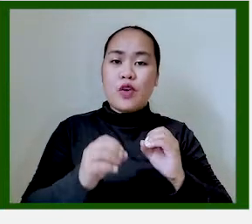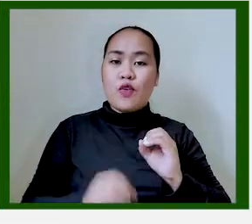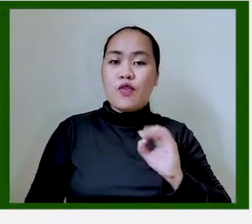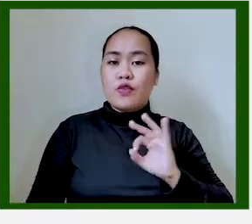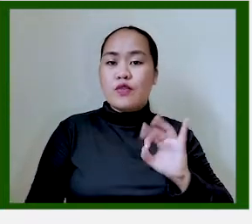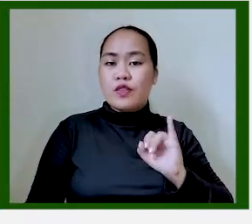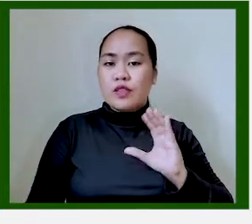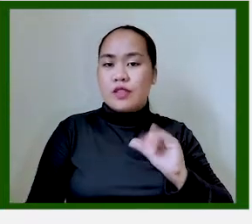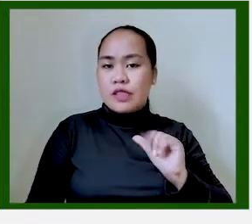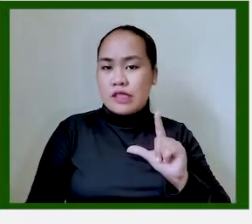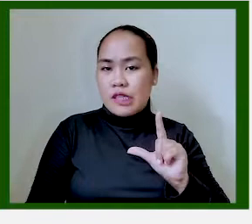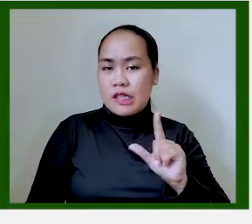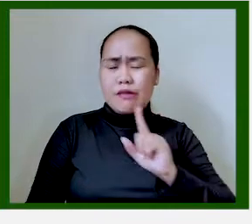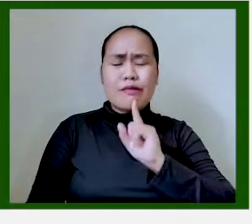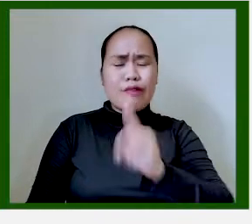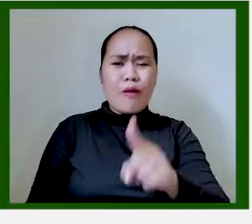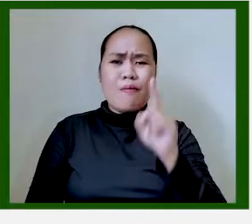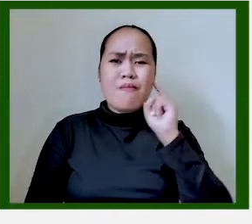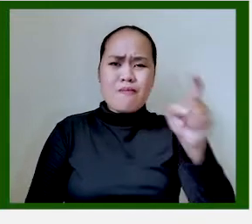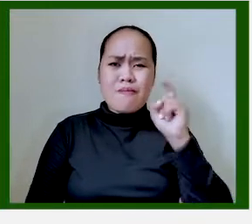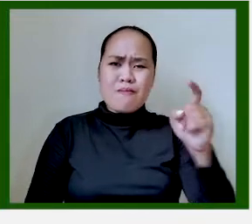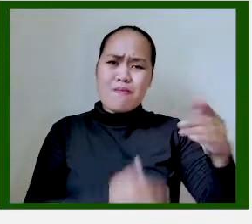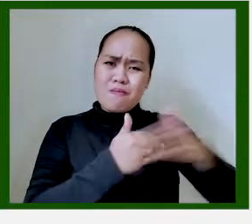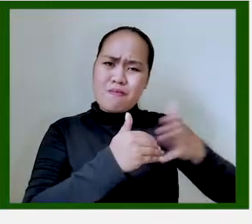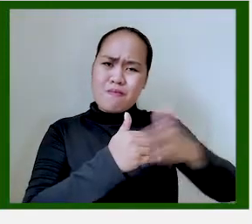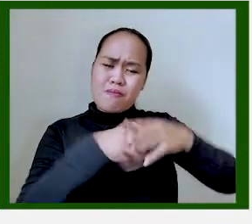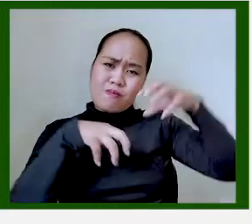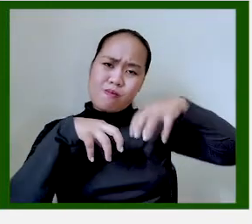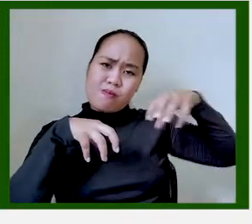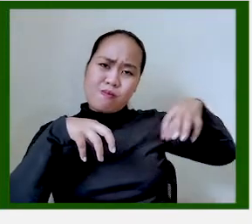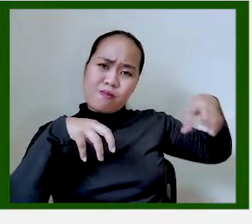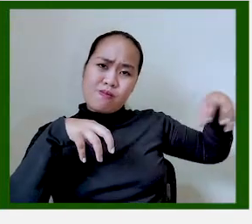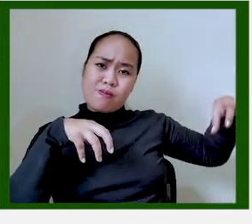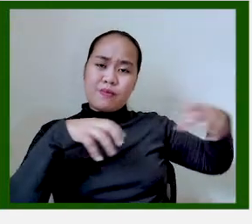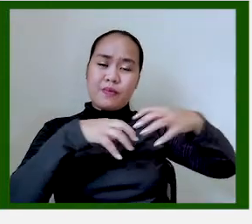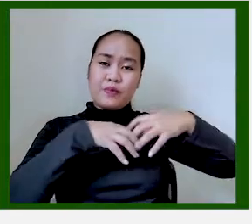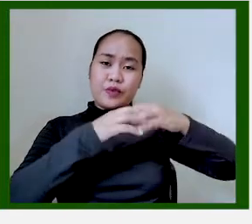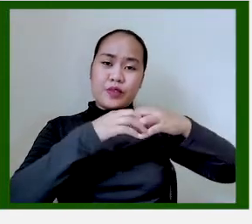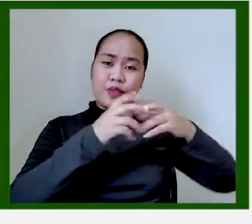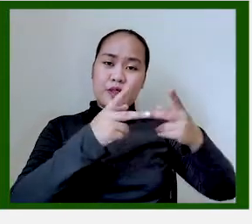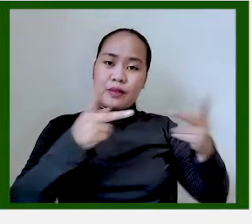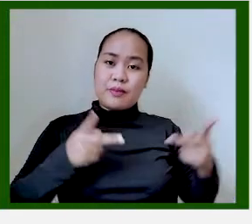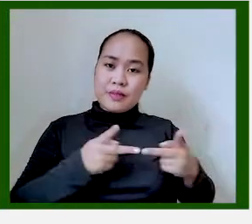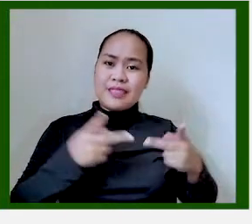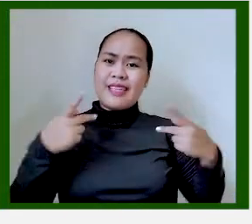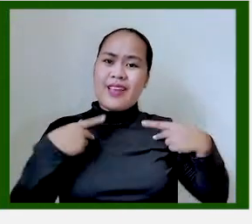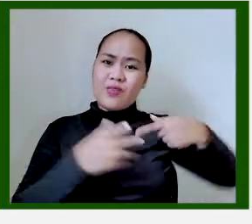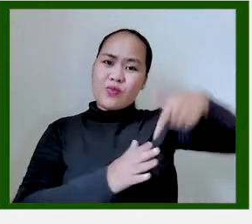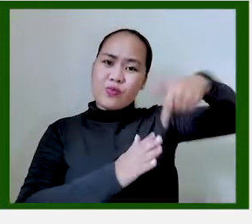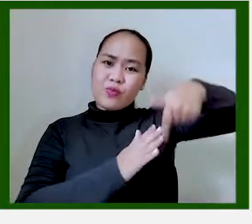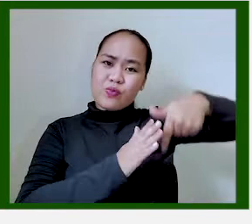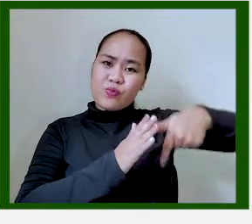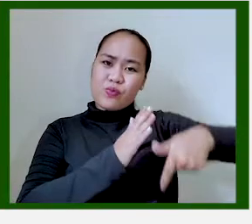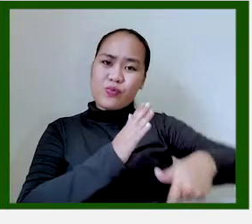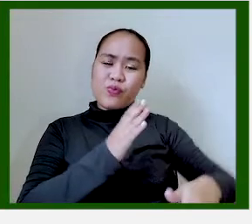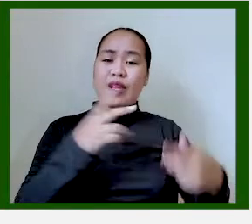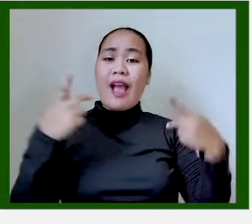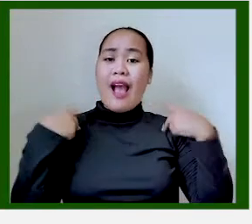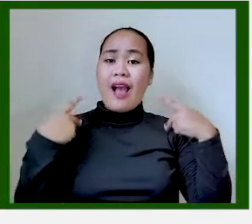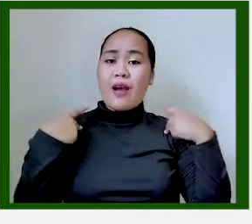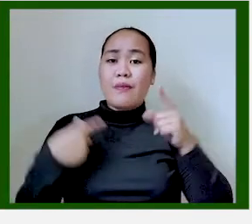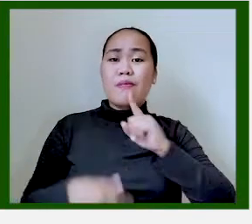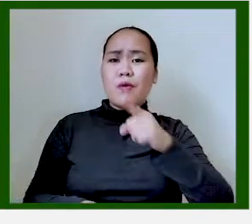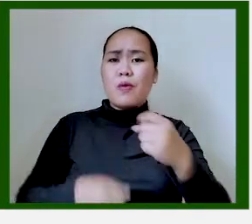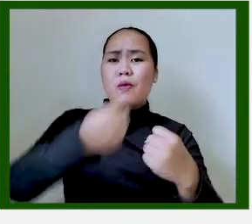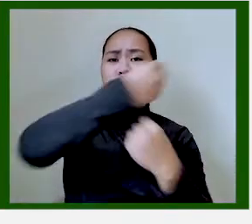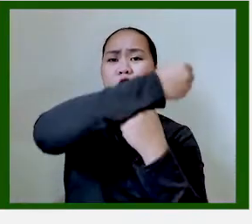na mga katabi nung construction site na merong excavation, no? At least ang pundasyon nila ay mas malalim pa,